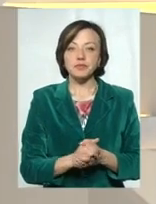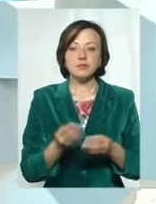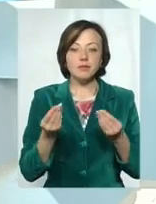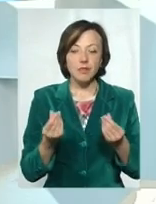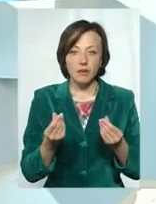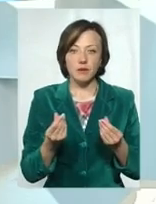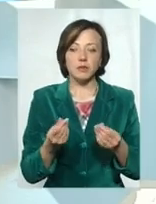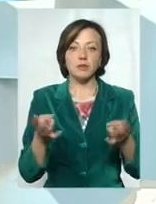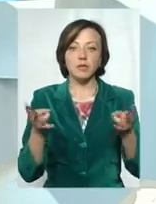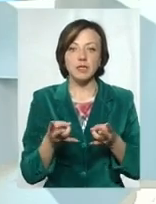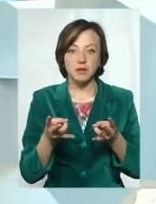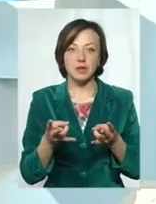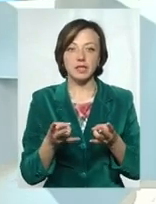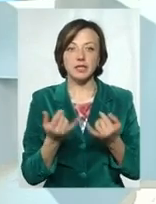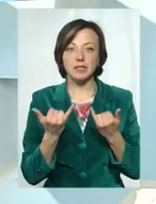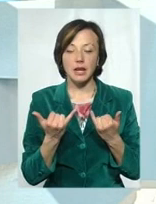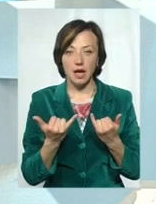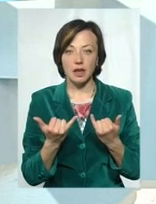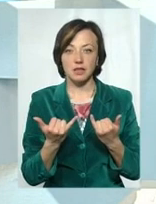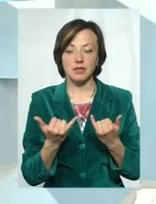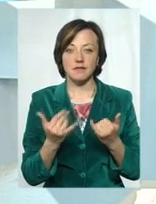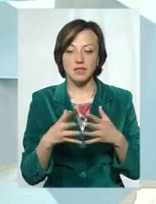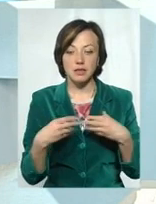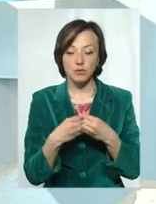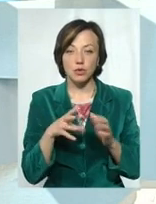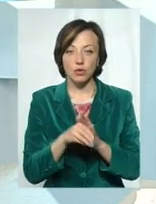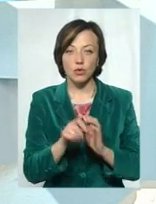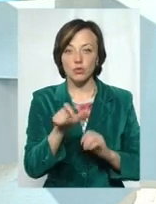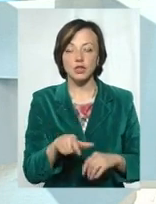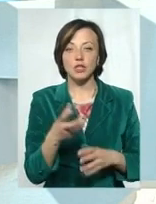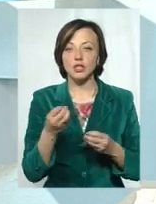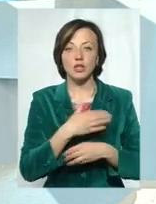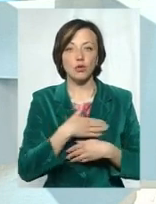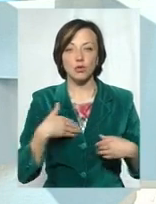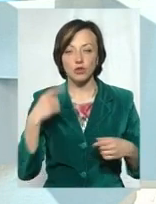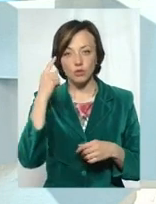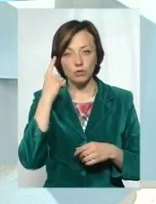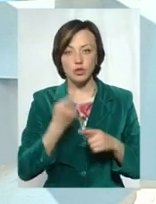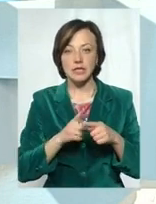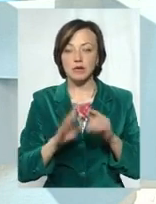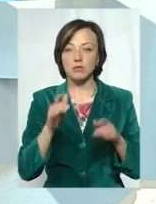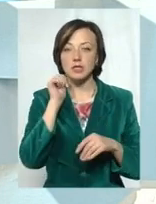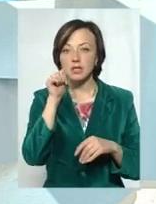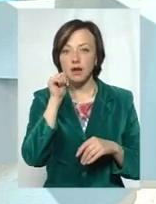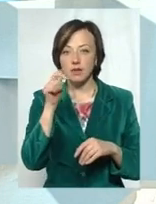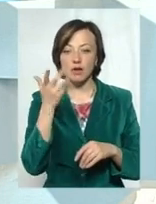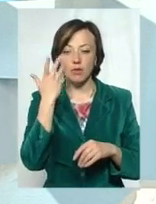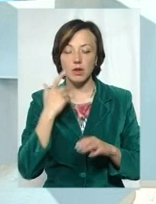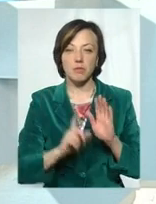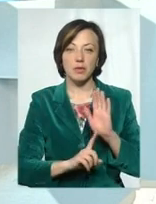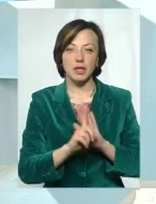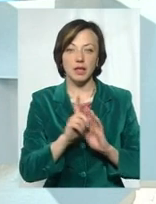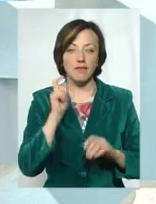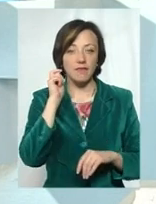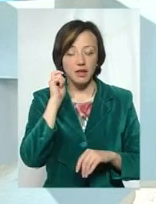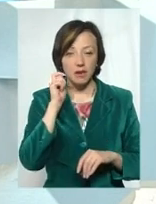Мені гроші потрібні в сім'ю сьогодні. Людина ще не хоче задуматися, що це буде завтра, коли прийде